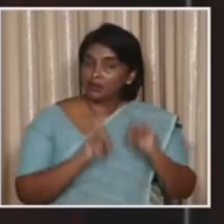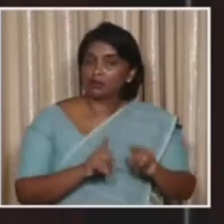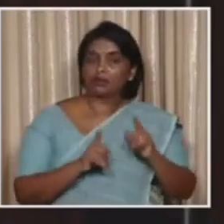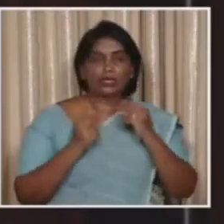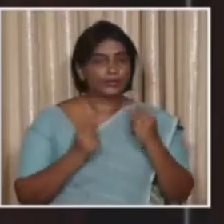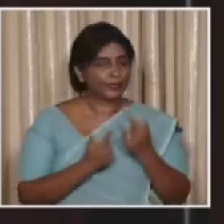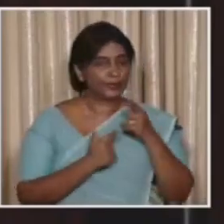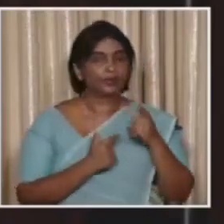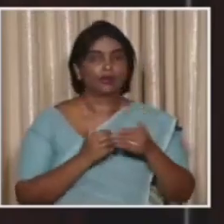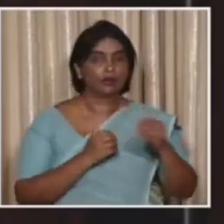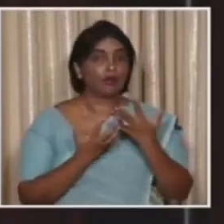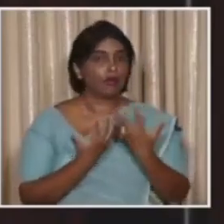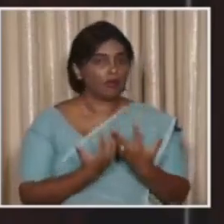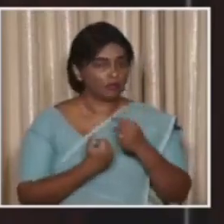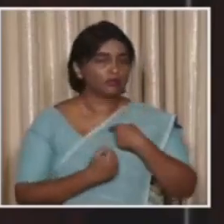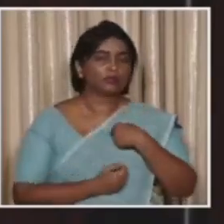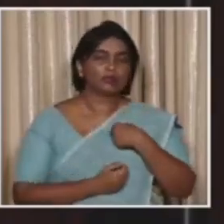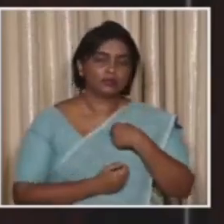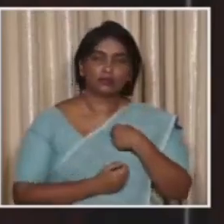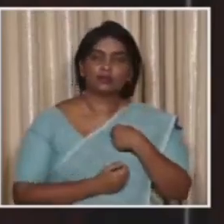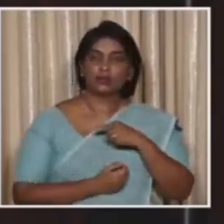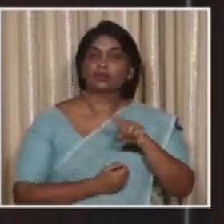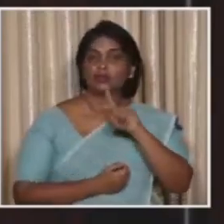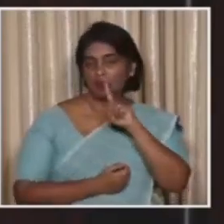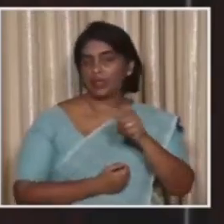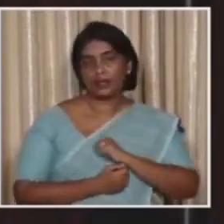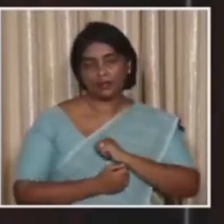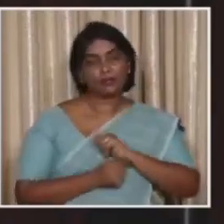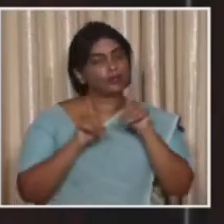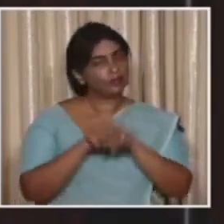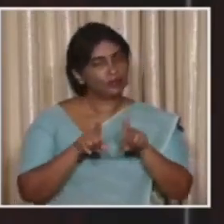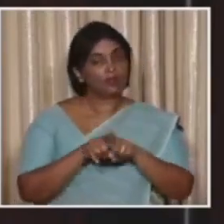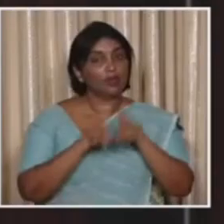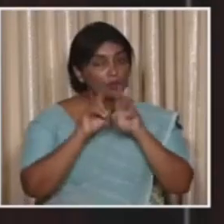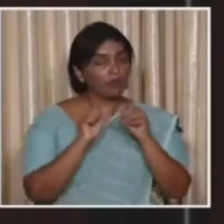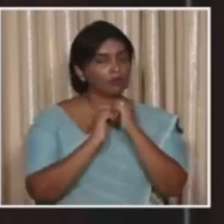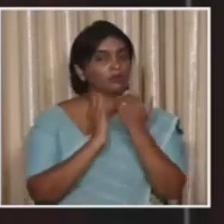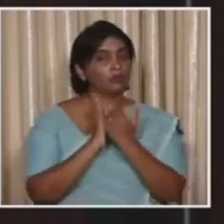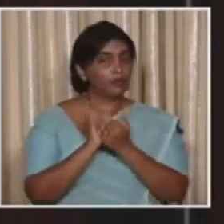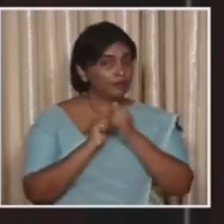ඉතාම කඩිනමින් ඒක අවශ්‍ය බවත් මම ඔබතුමාට දැනුවත් කරන්න කැමතියි ඒ වගේම එහෙම